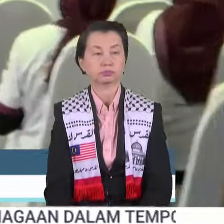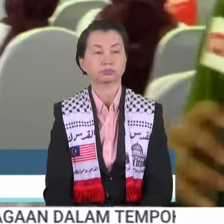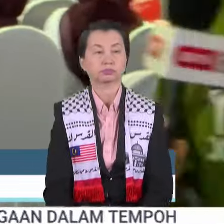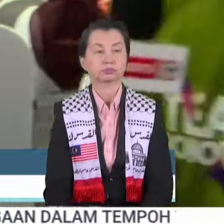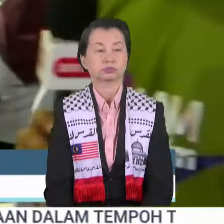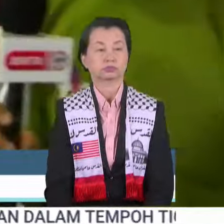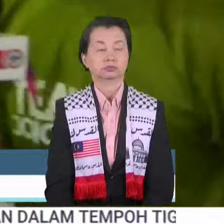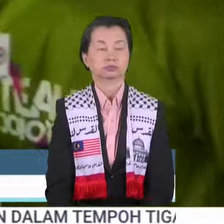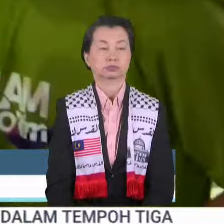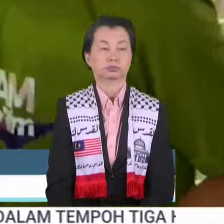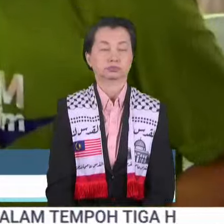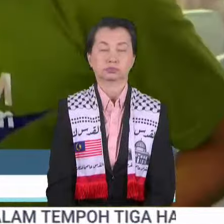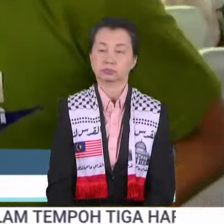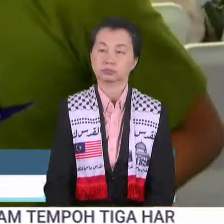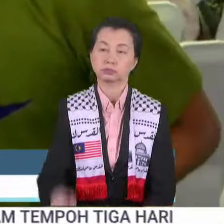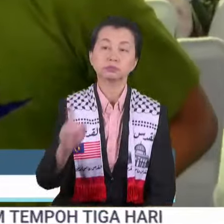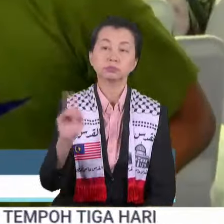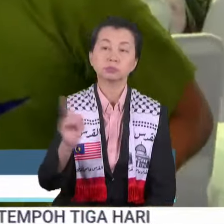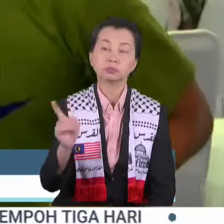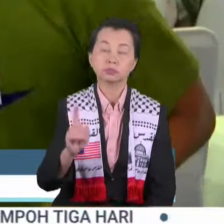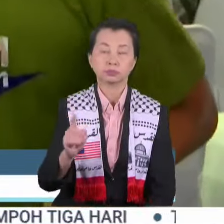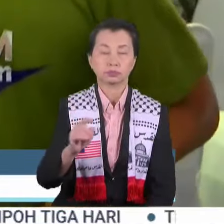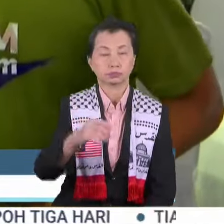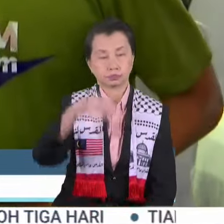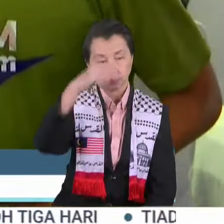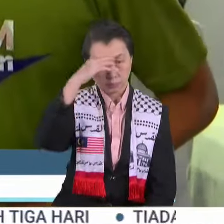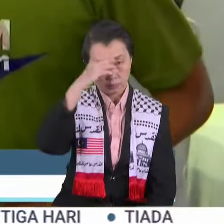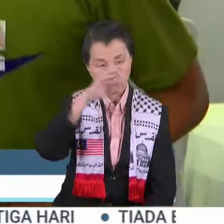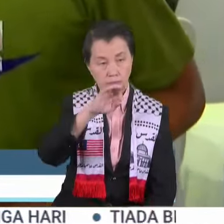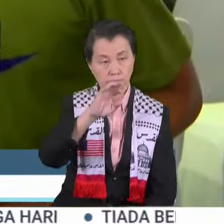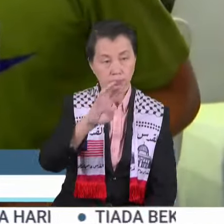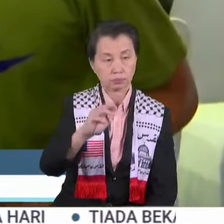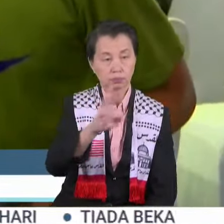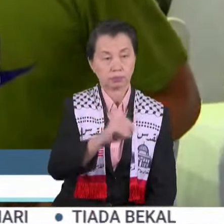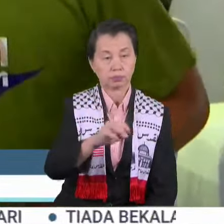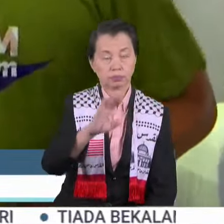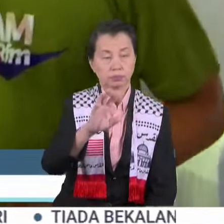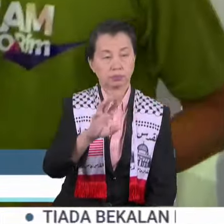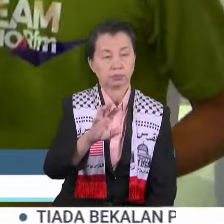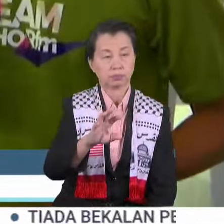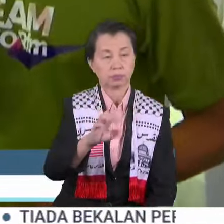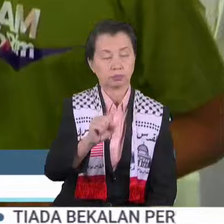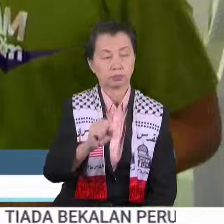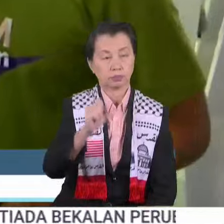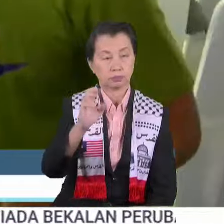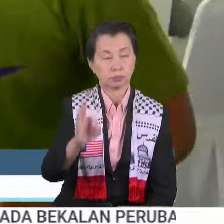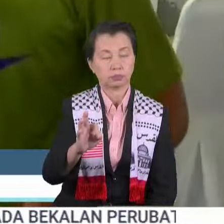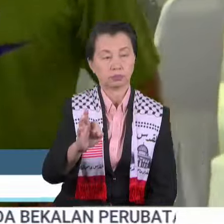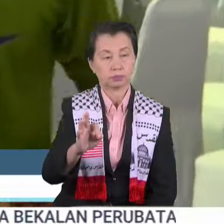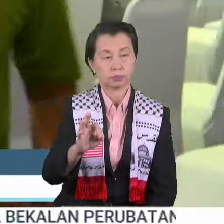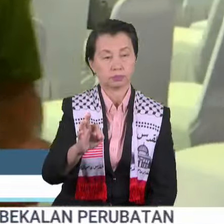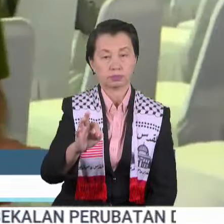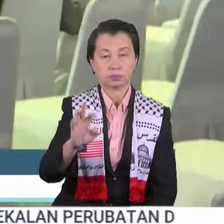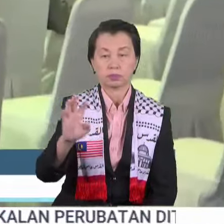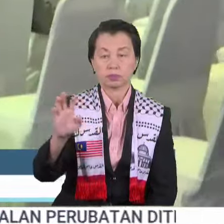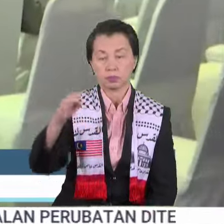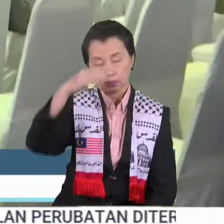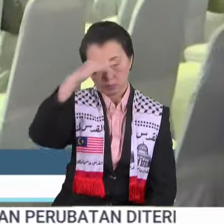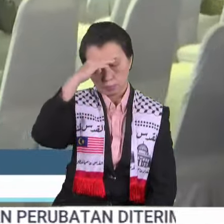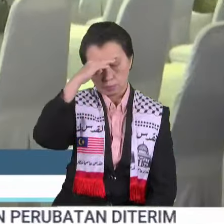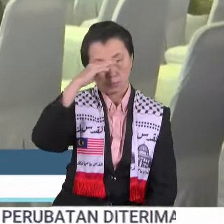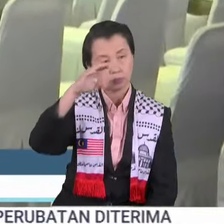Lagi siaran langsung di mana? Johor FM dan juga FB Live Johor FM. Okay, terima kasih Amli. Sekian laporan